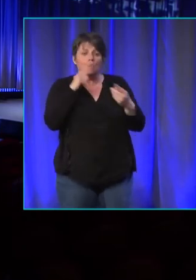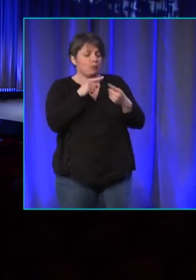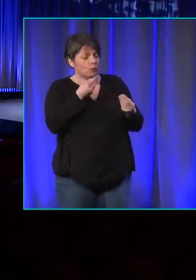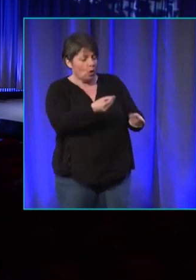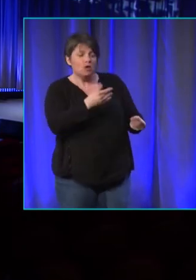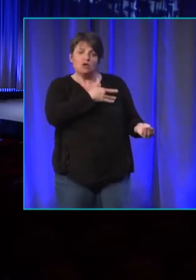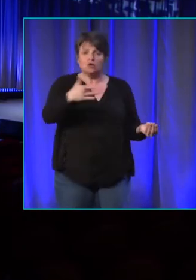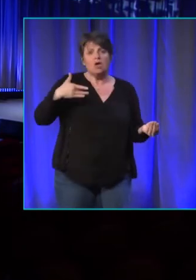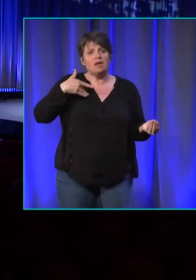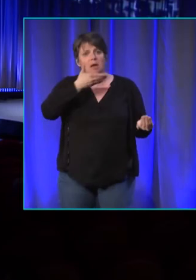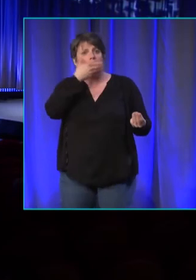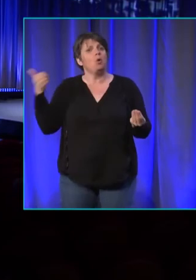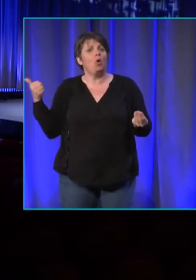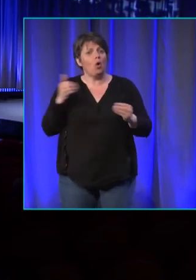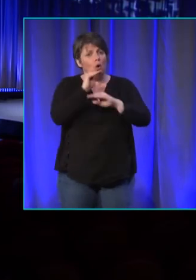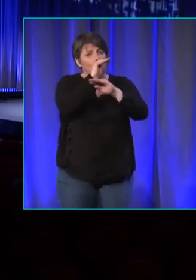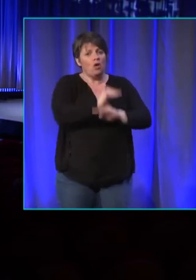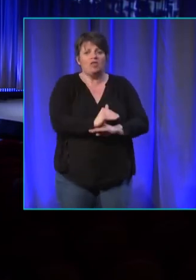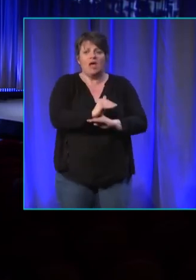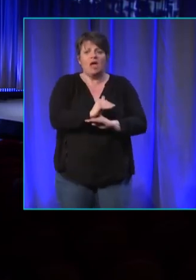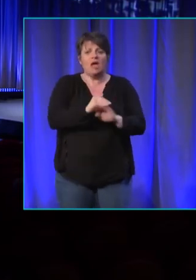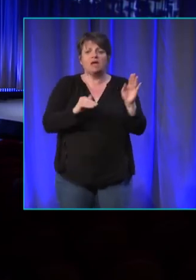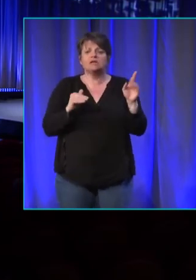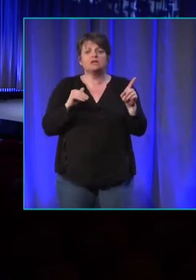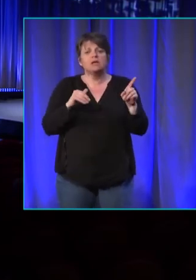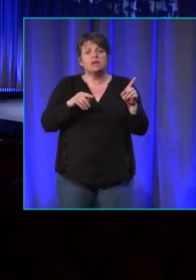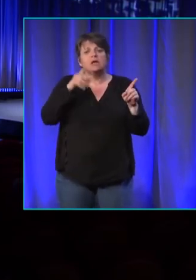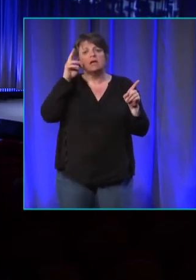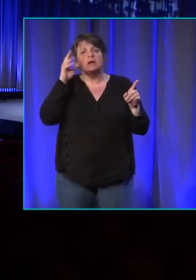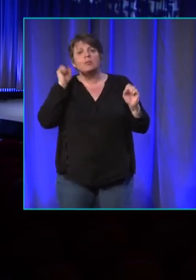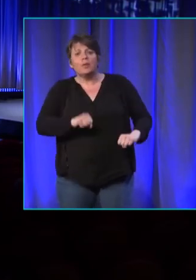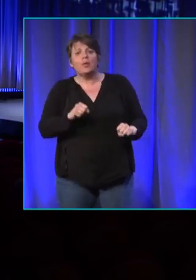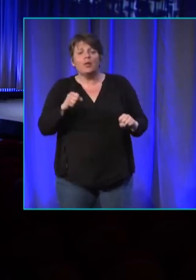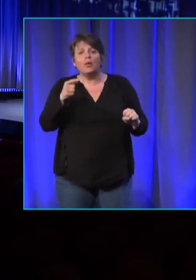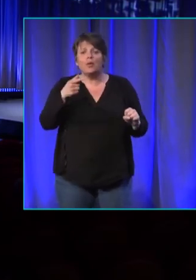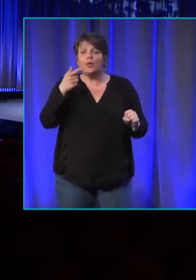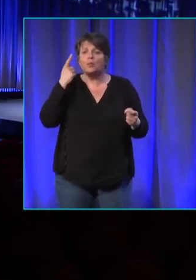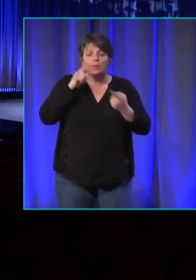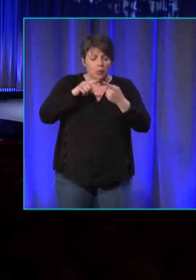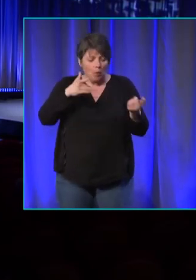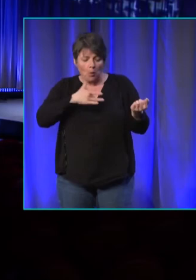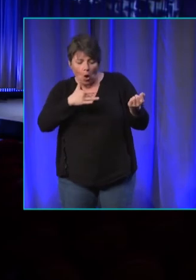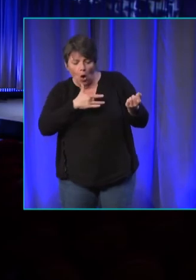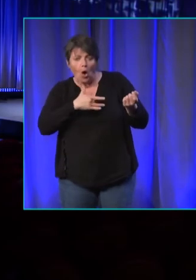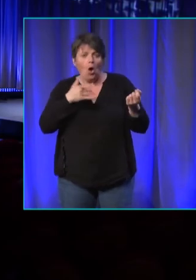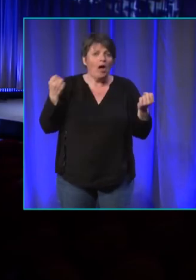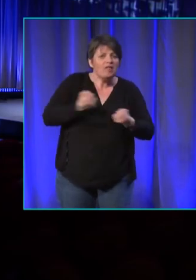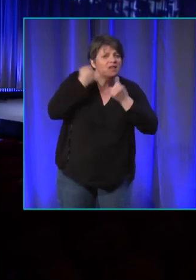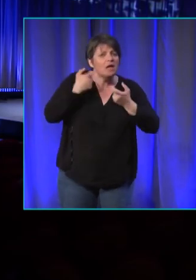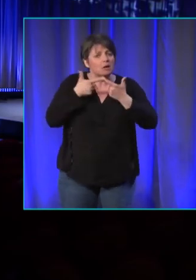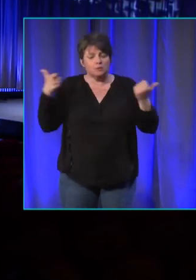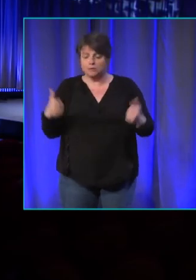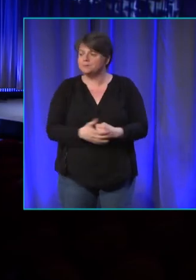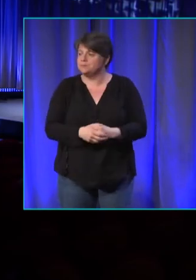santé au niveau de l'adaptation au stress oxydatif ou l'activité mitochondriale? Alors ça,